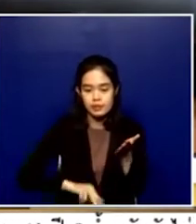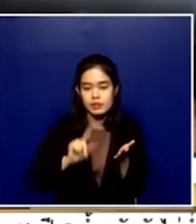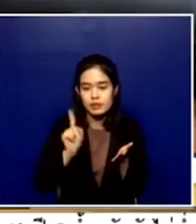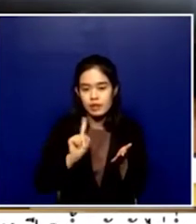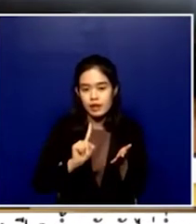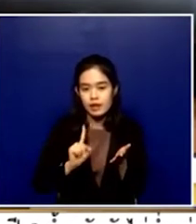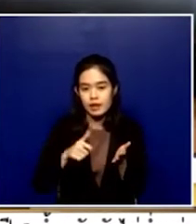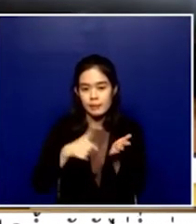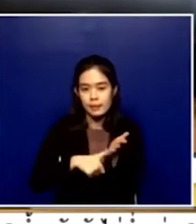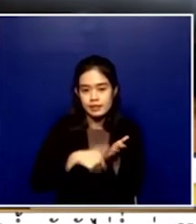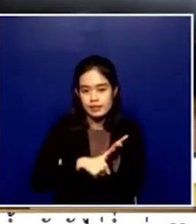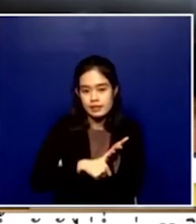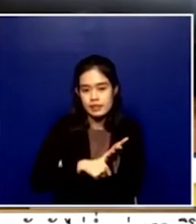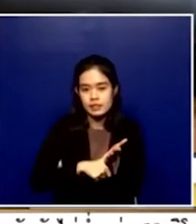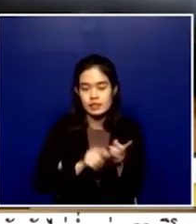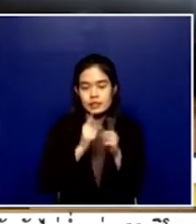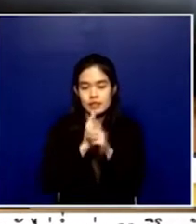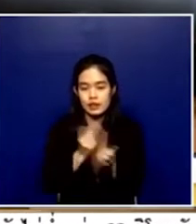รชธรมนูล 50 นะคะ